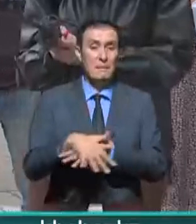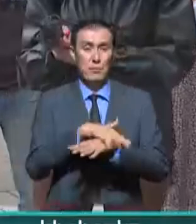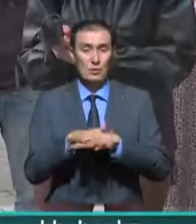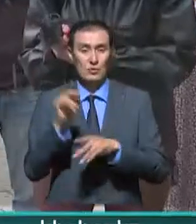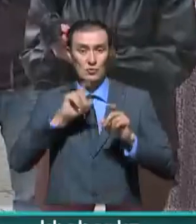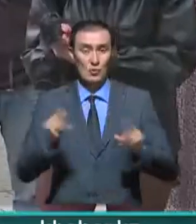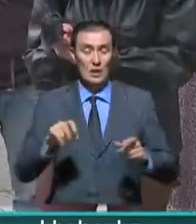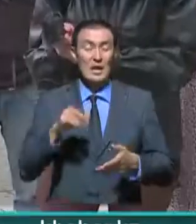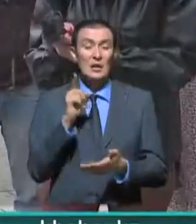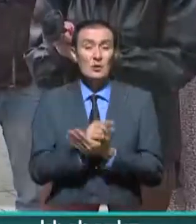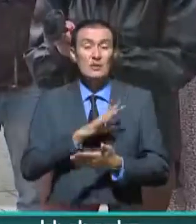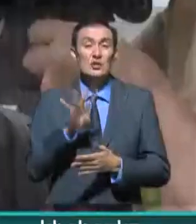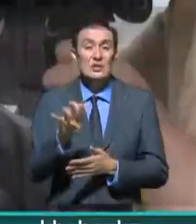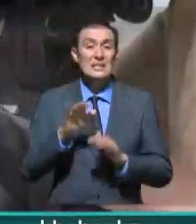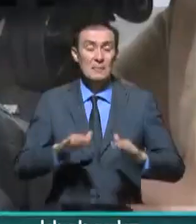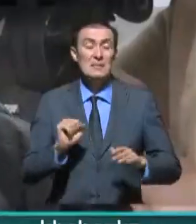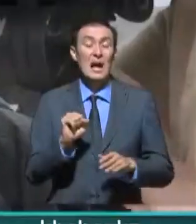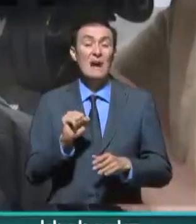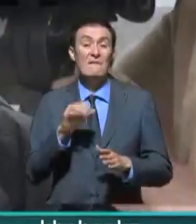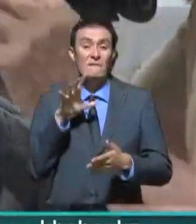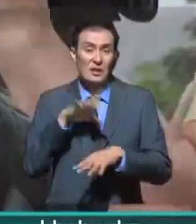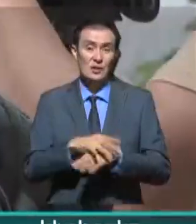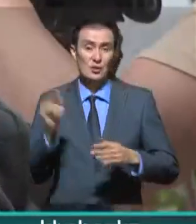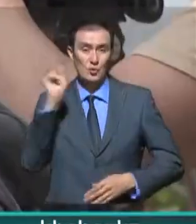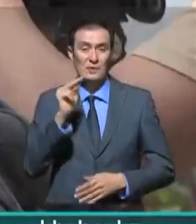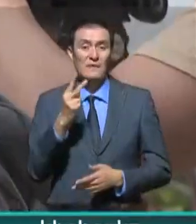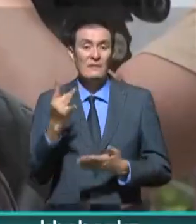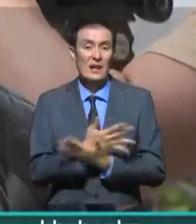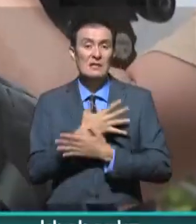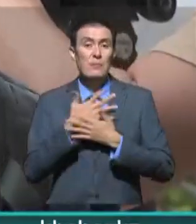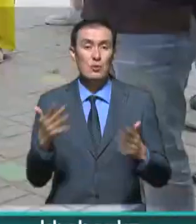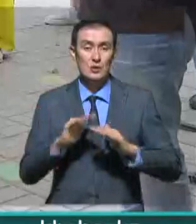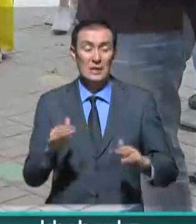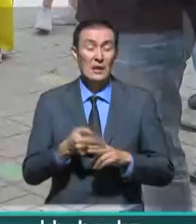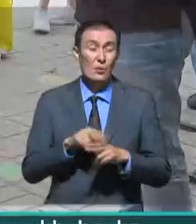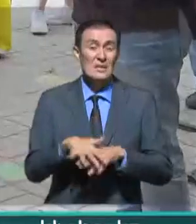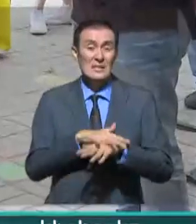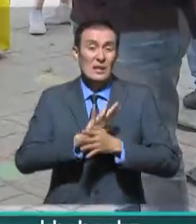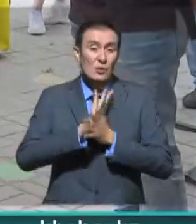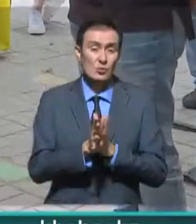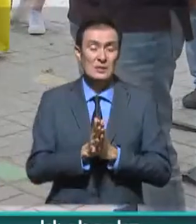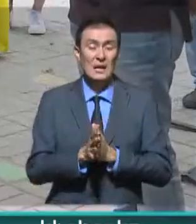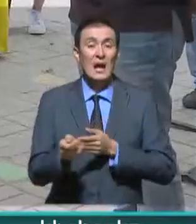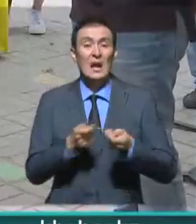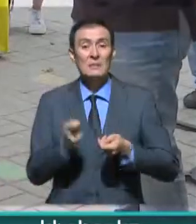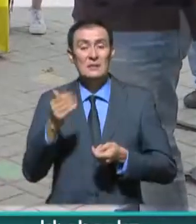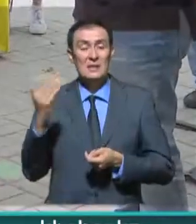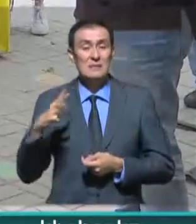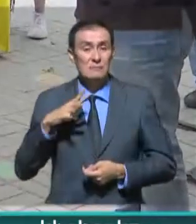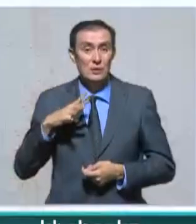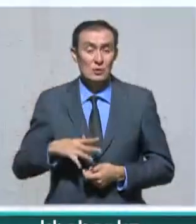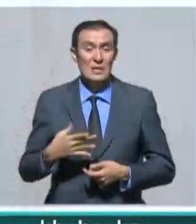рассчитана она на 400 мест но в ней обучается вдвое больше учеников из за такой загруженности администрации пришлось